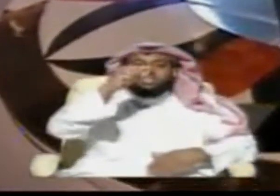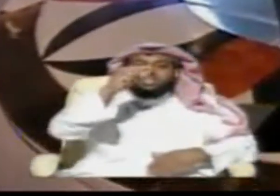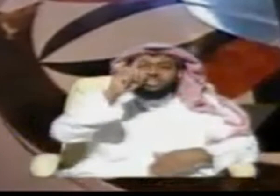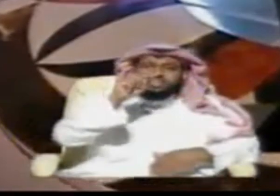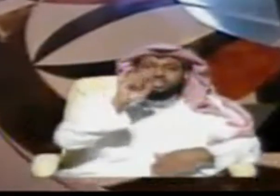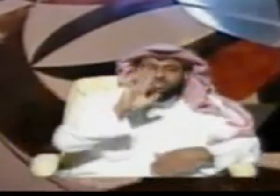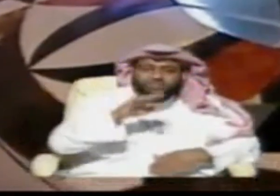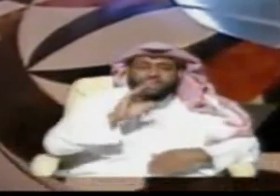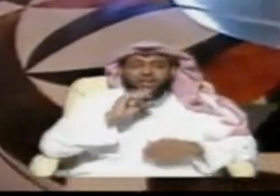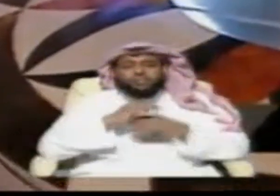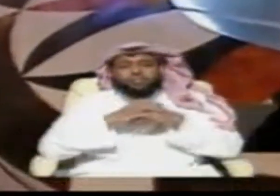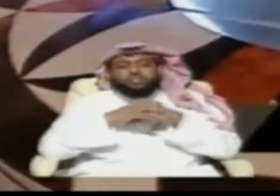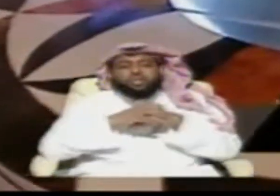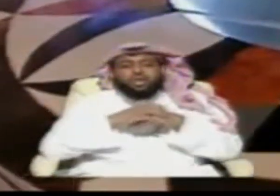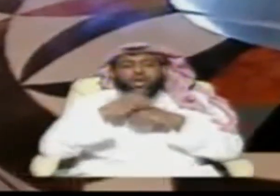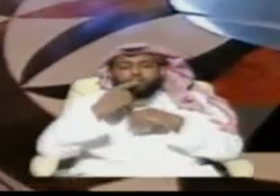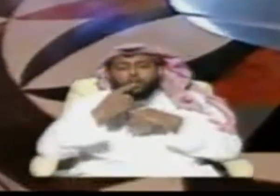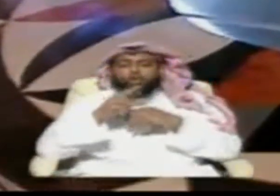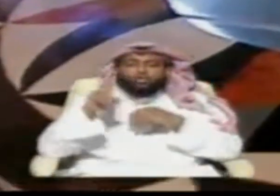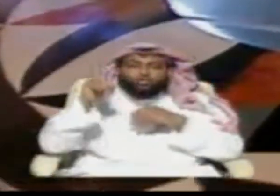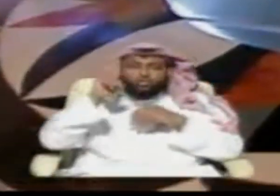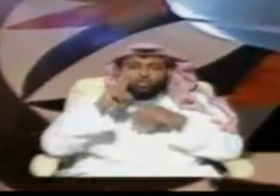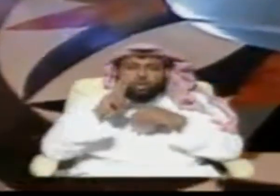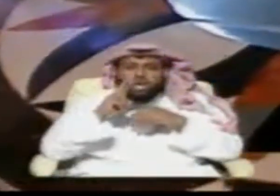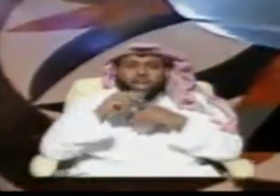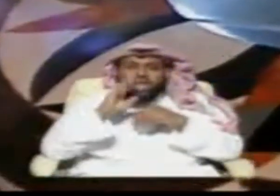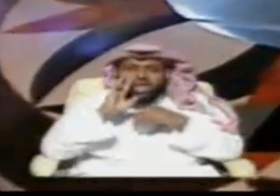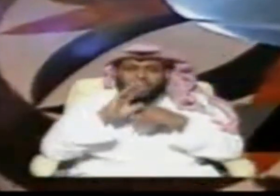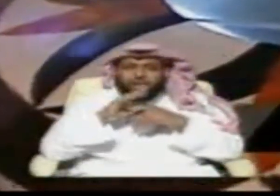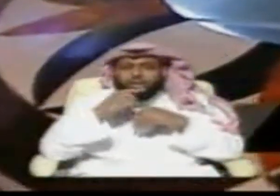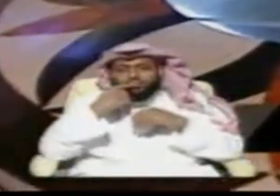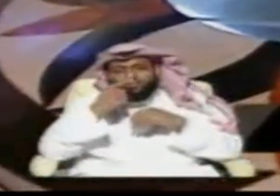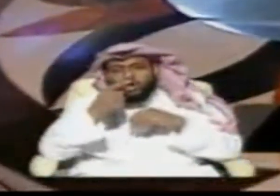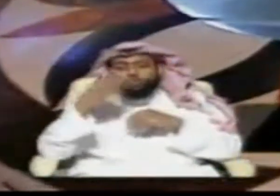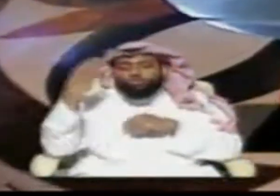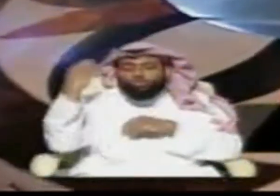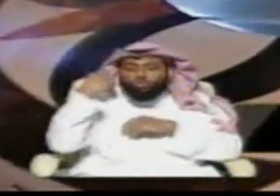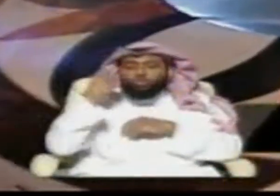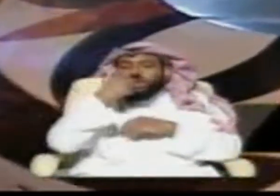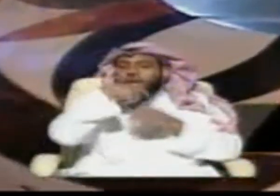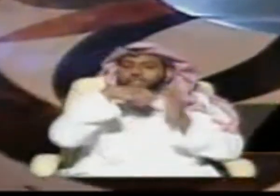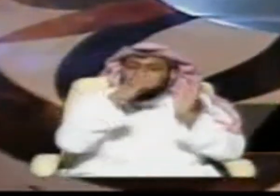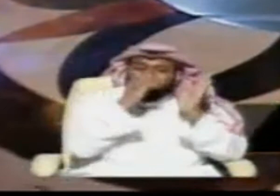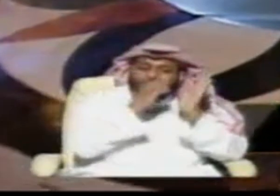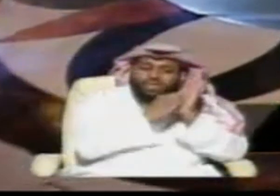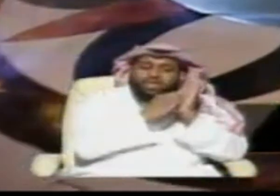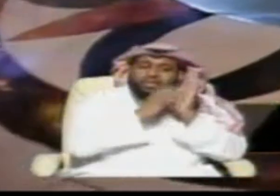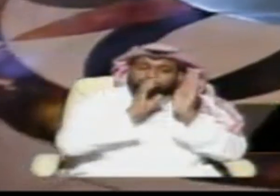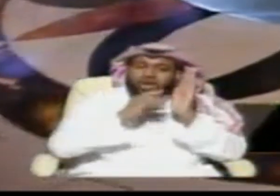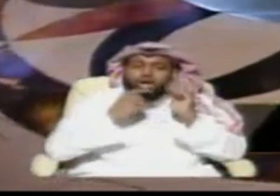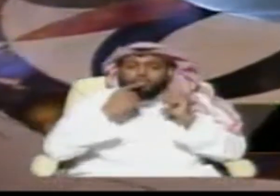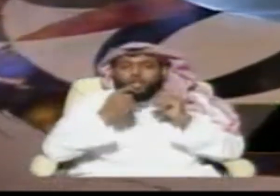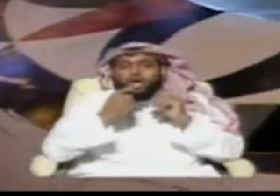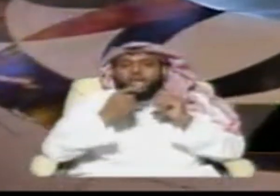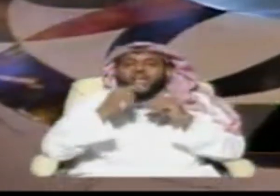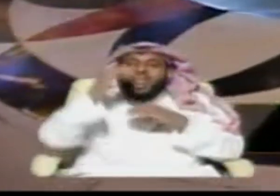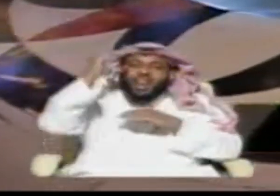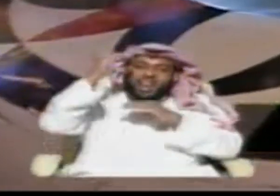من غيرها. فالسؤال، هل ورد شيء من السنة صحيح يؤكد ذلك؟